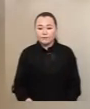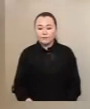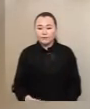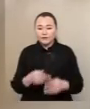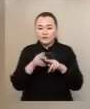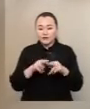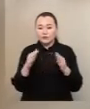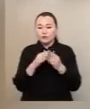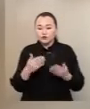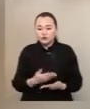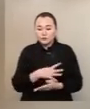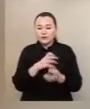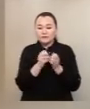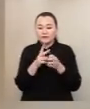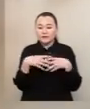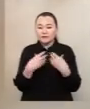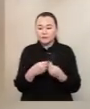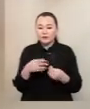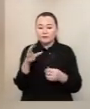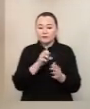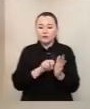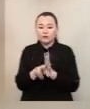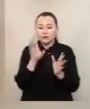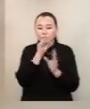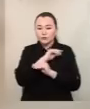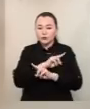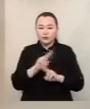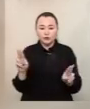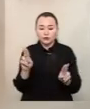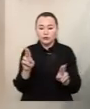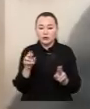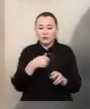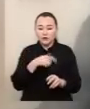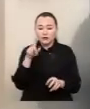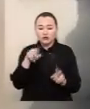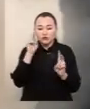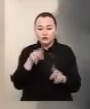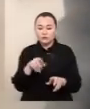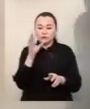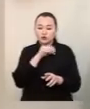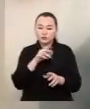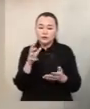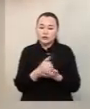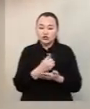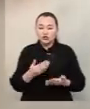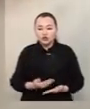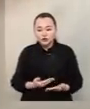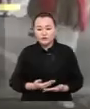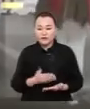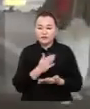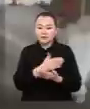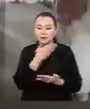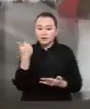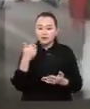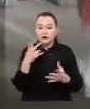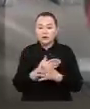В этом доме проживало 12 семей. Выскочить на улицу не успел ни один человек. Мы даже не знаем, сможем ли найти их живыми.